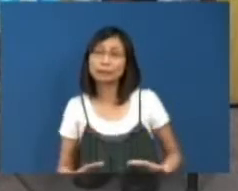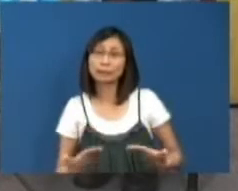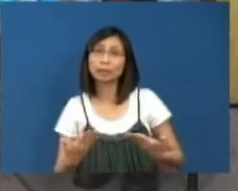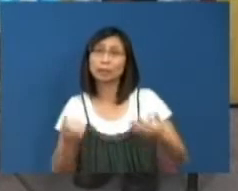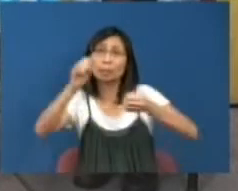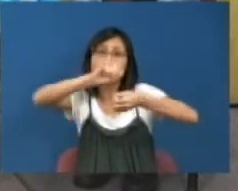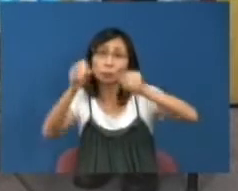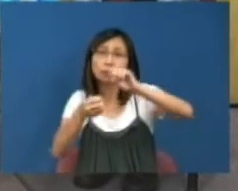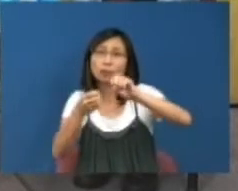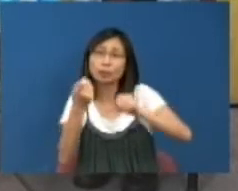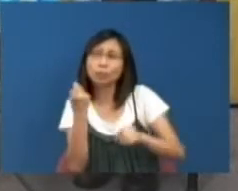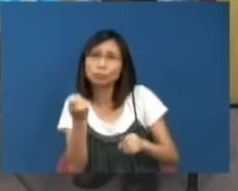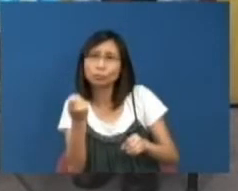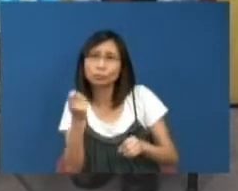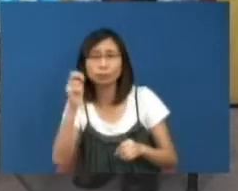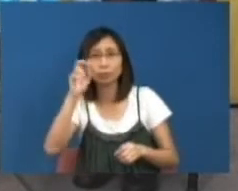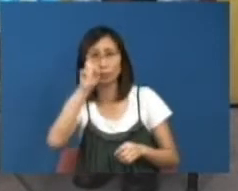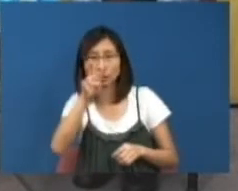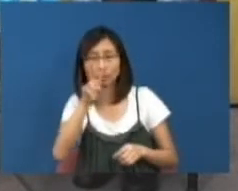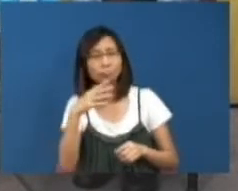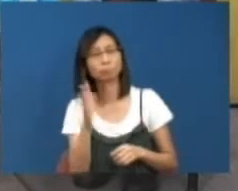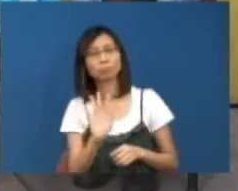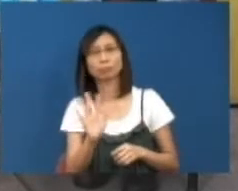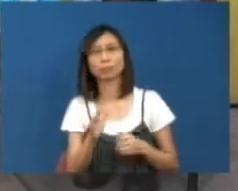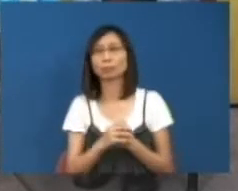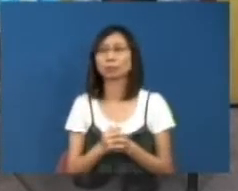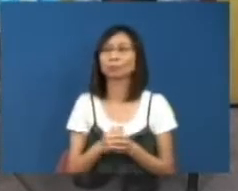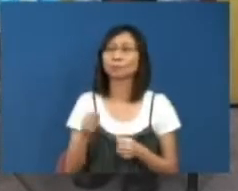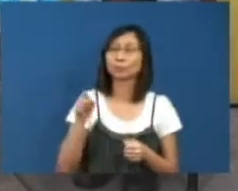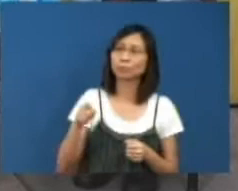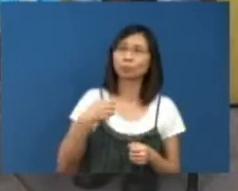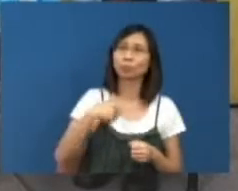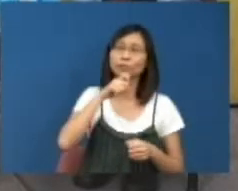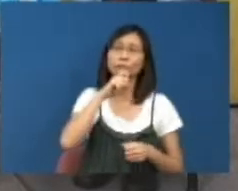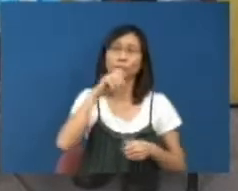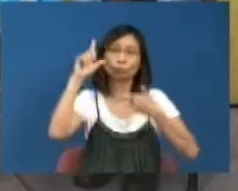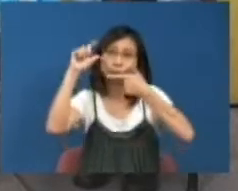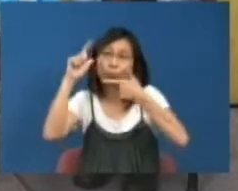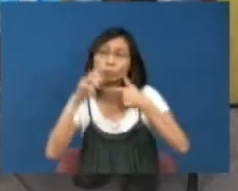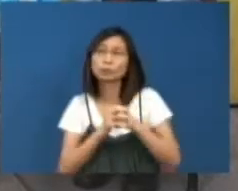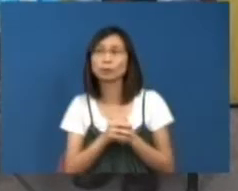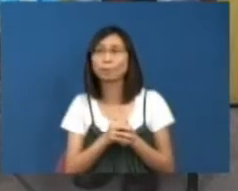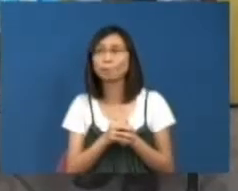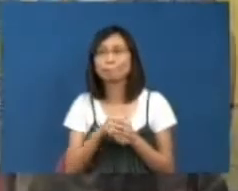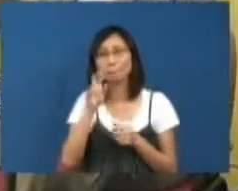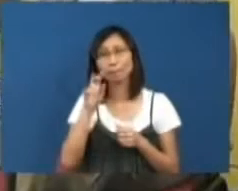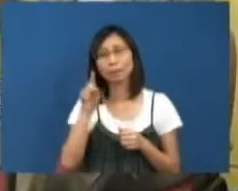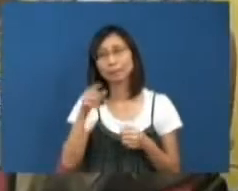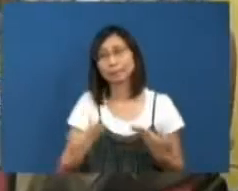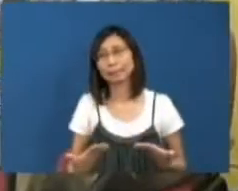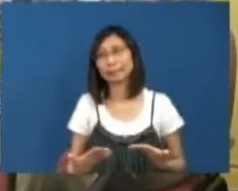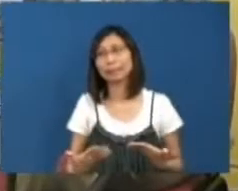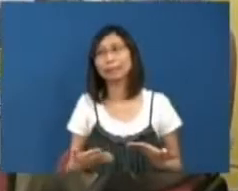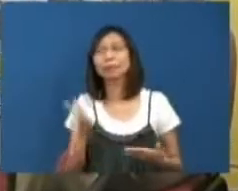去撇得到嘅。 係啊， 咁就嗱，依度咧，我亦都有啲圖片，就係講而家即係 飛